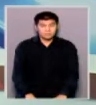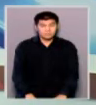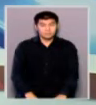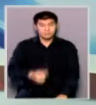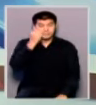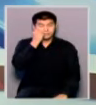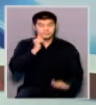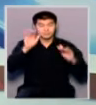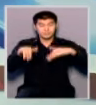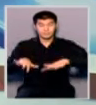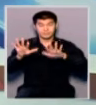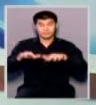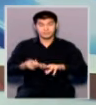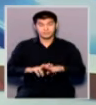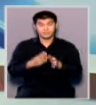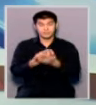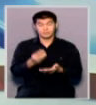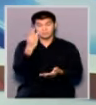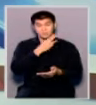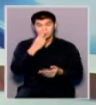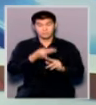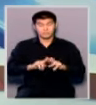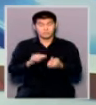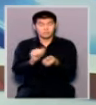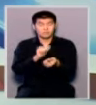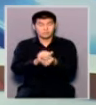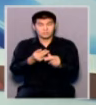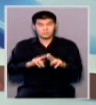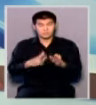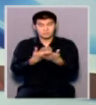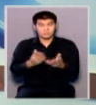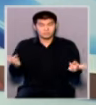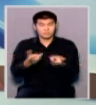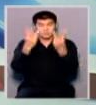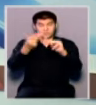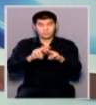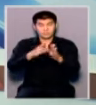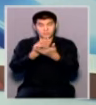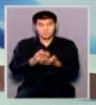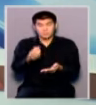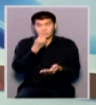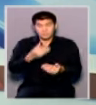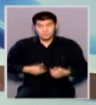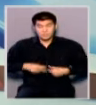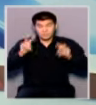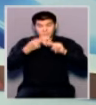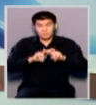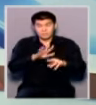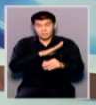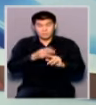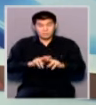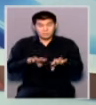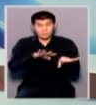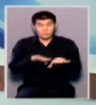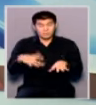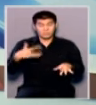Қарт Каспийдің жағасына орныққан Маңғыстау облысы қуаншылықтан зардап шегуде. Жергілікті шаруалар мал азығын іздеп аз сабылмады. Осы